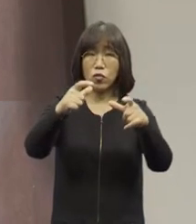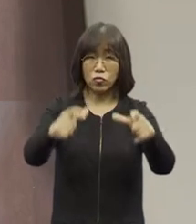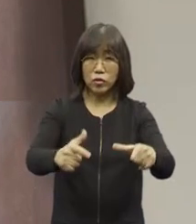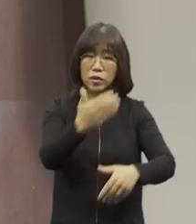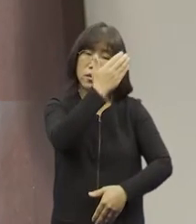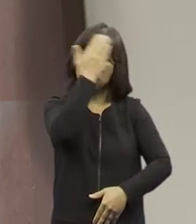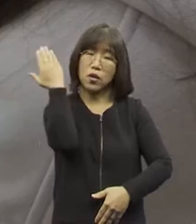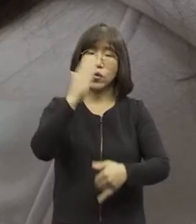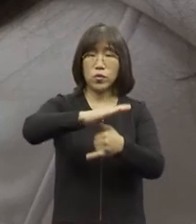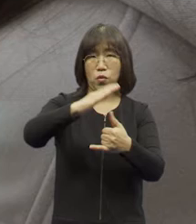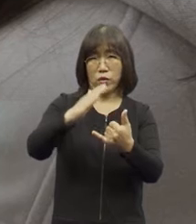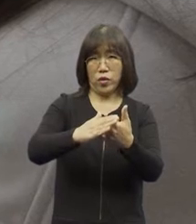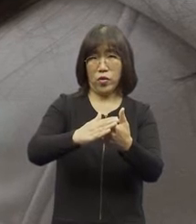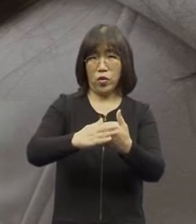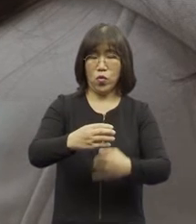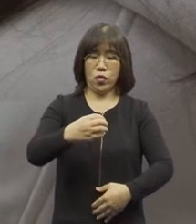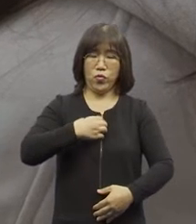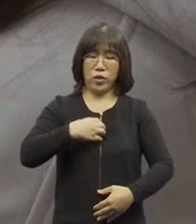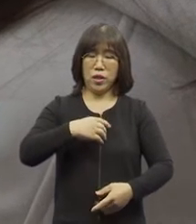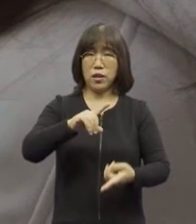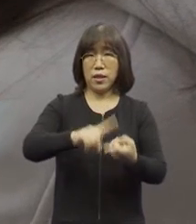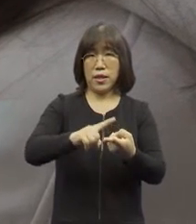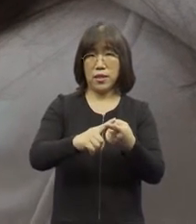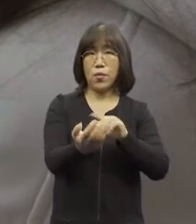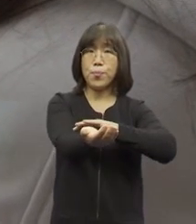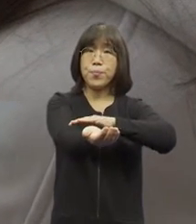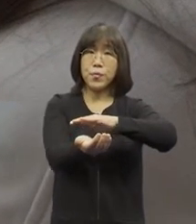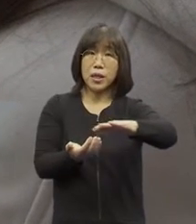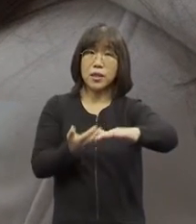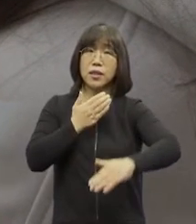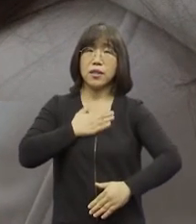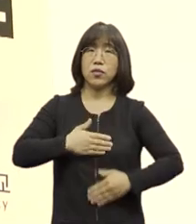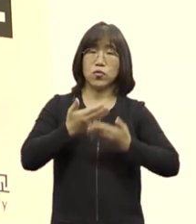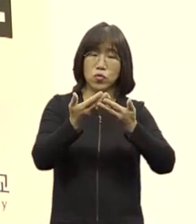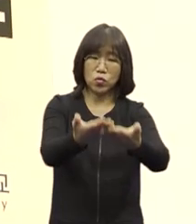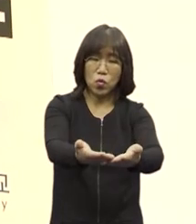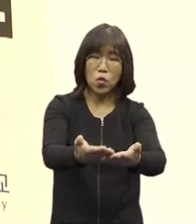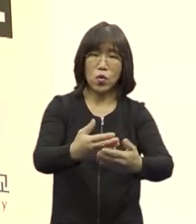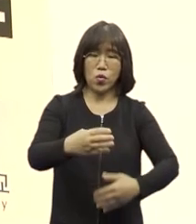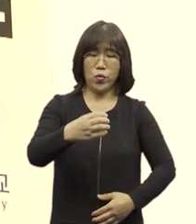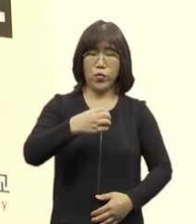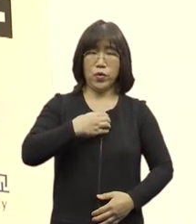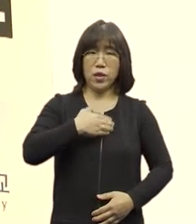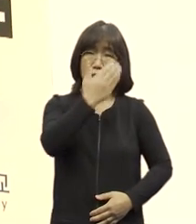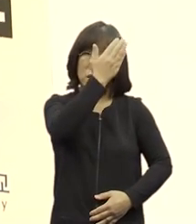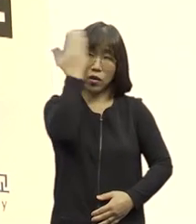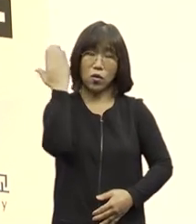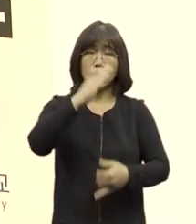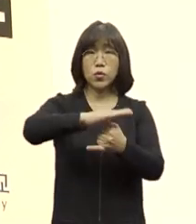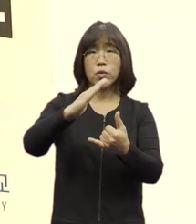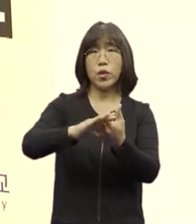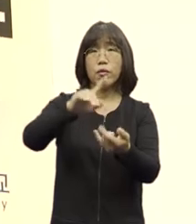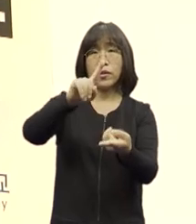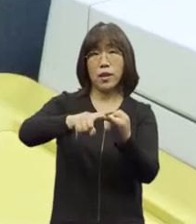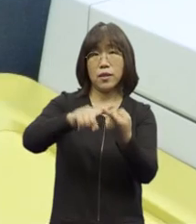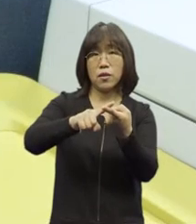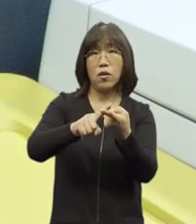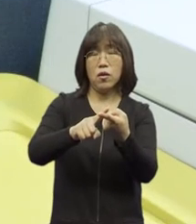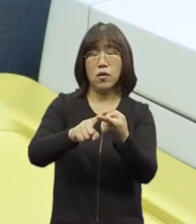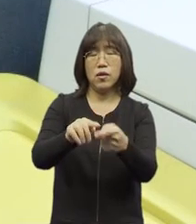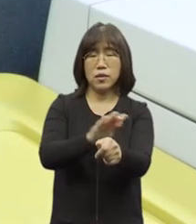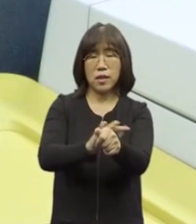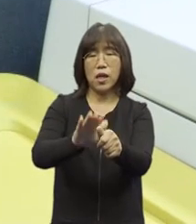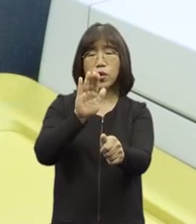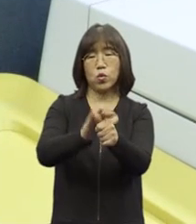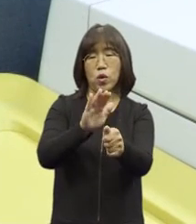제정하고 청소년 심리적 외상 긴급지원단을 구성 운영하는 등 위기청소년 보호를 위한 발빠른 대책이